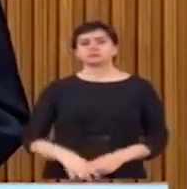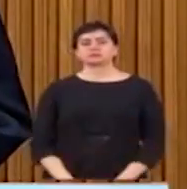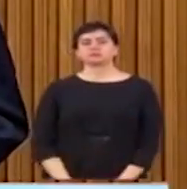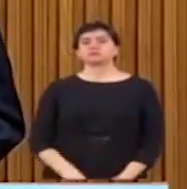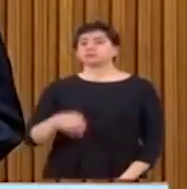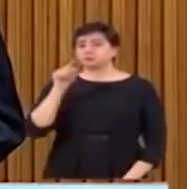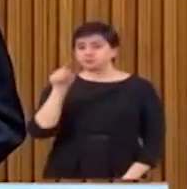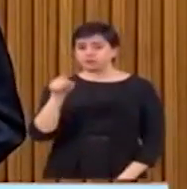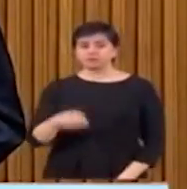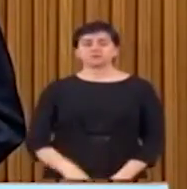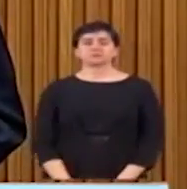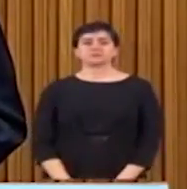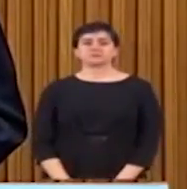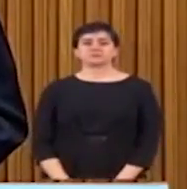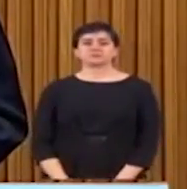Sen